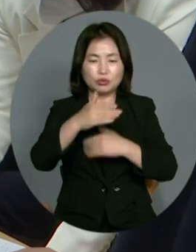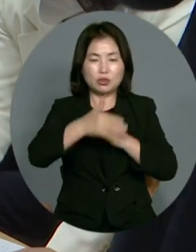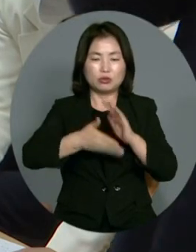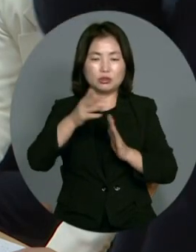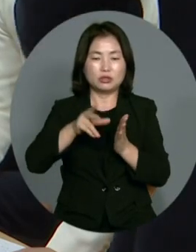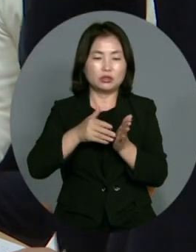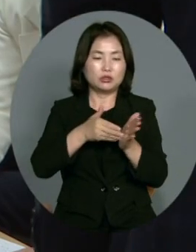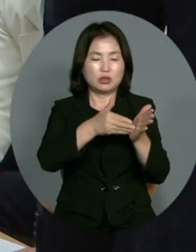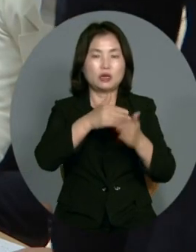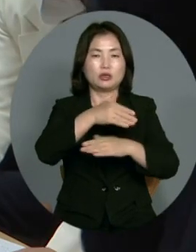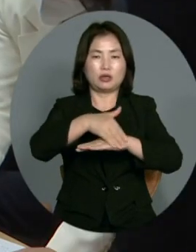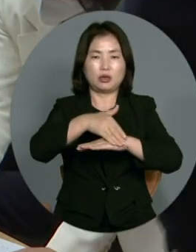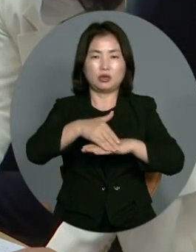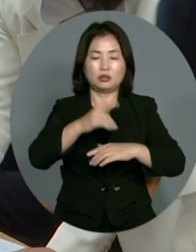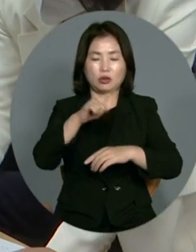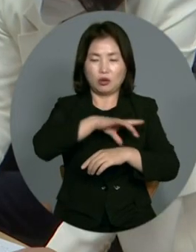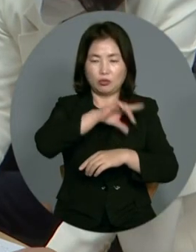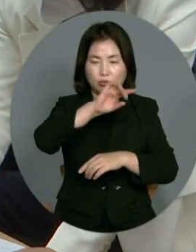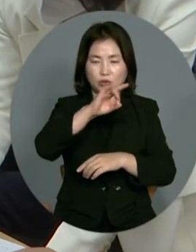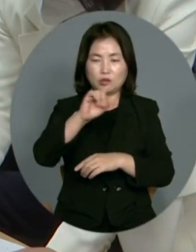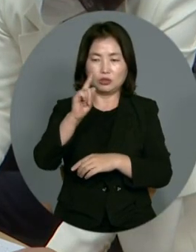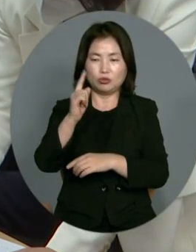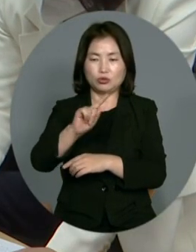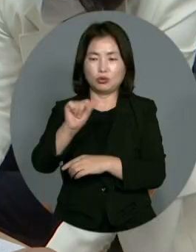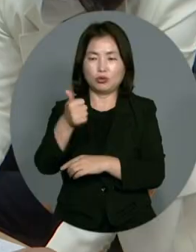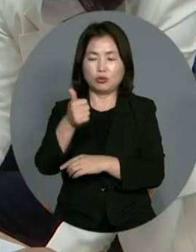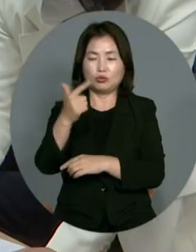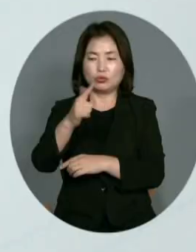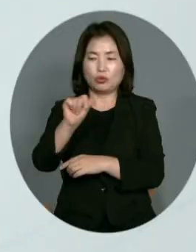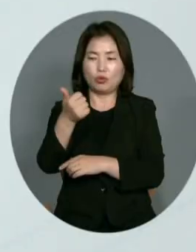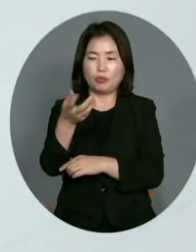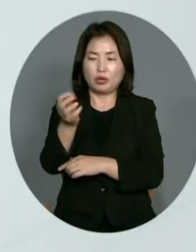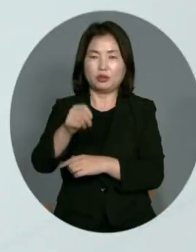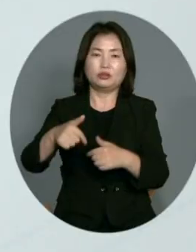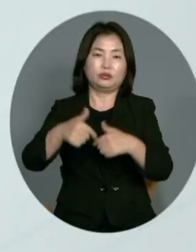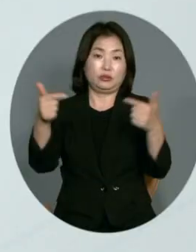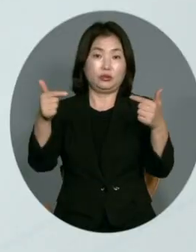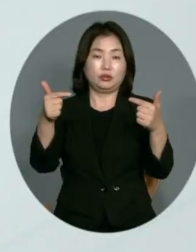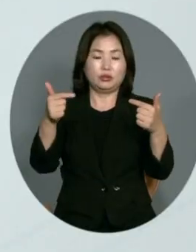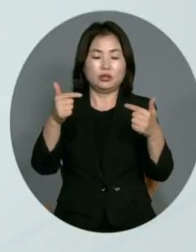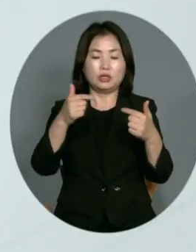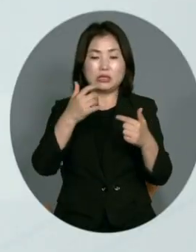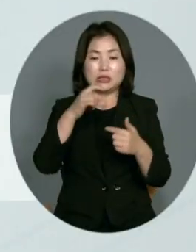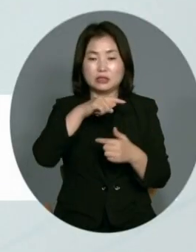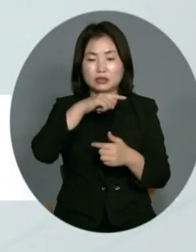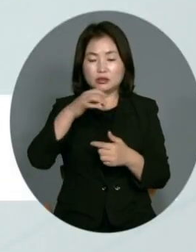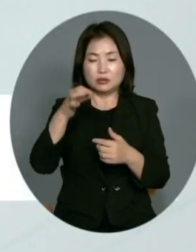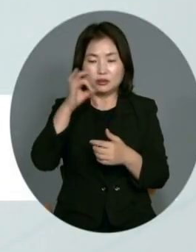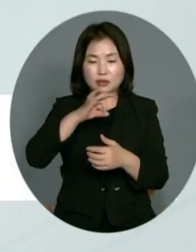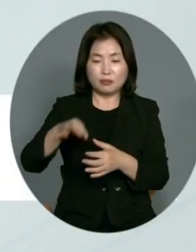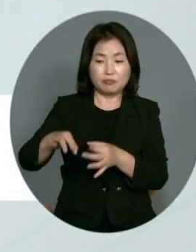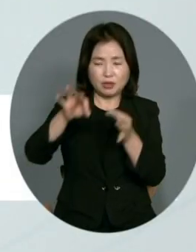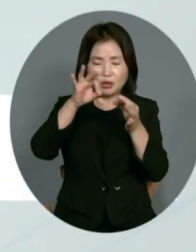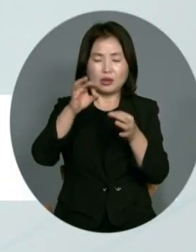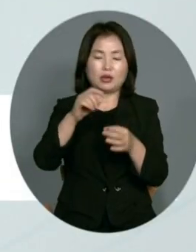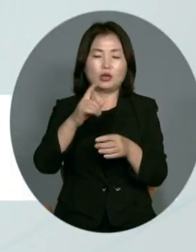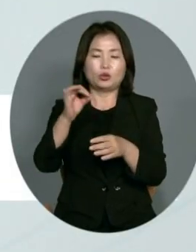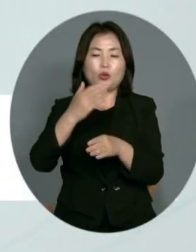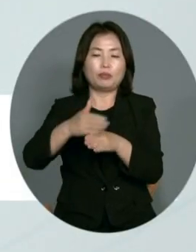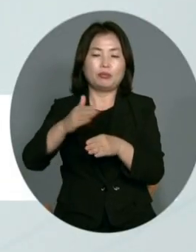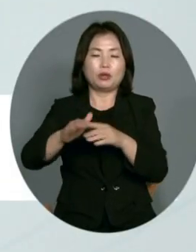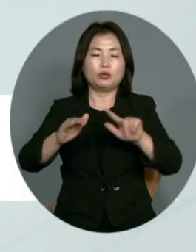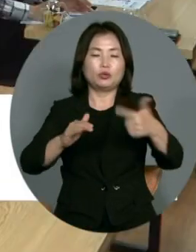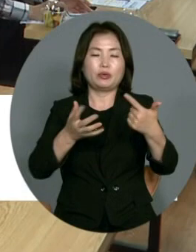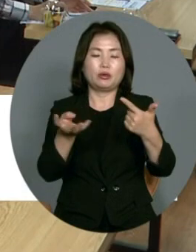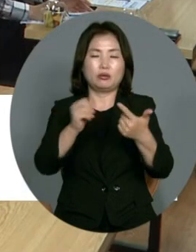제출합니다. 당초보다 6,516억 원이 늘어났습니다. 우선 금리가 높은 지방채를 갚는 데 600억